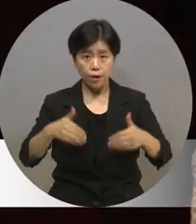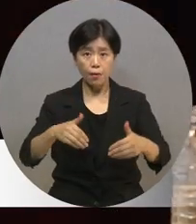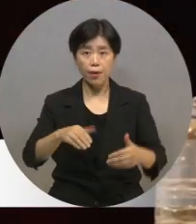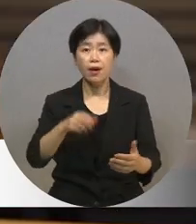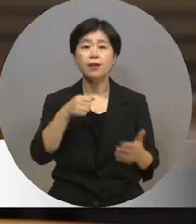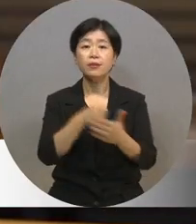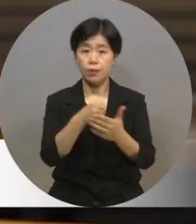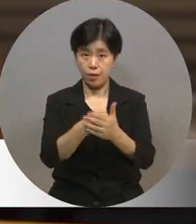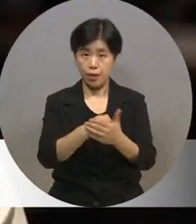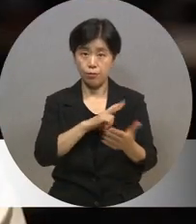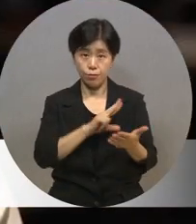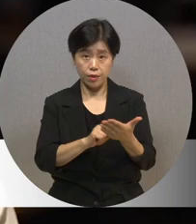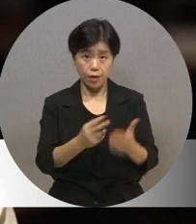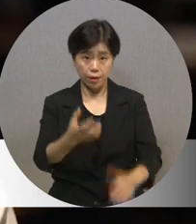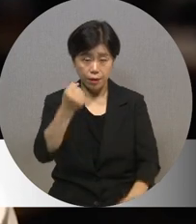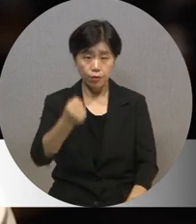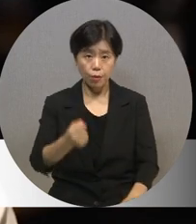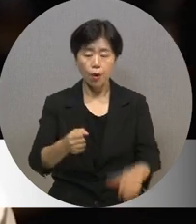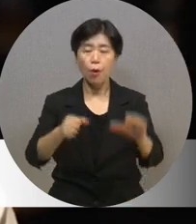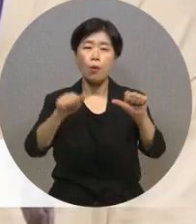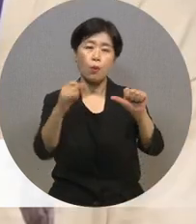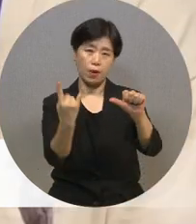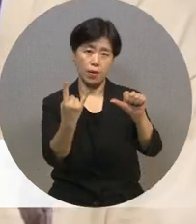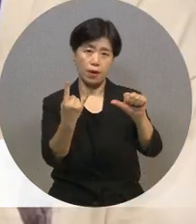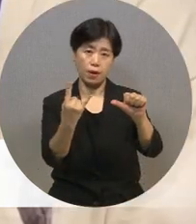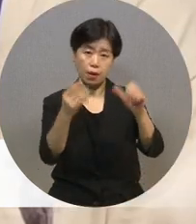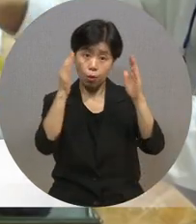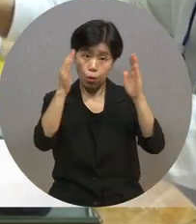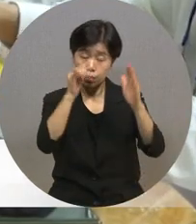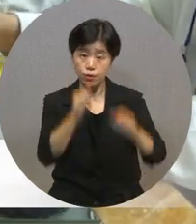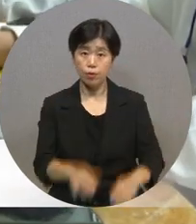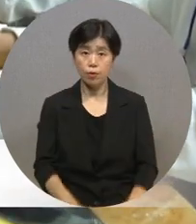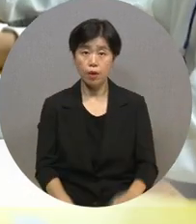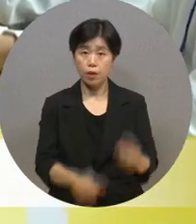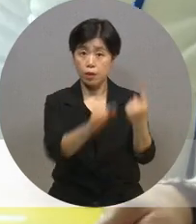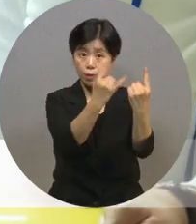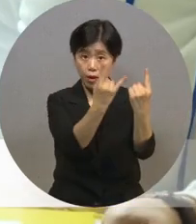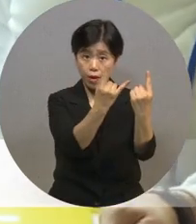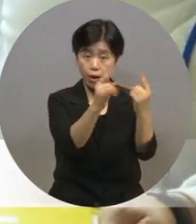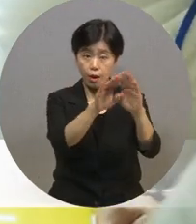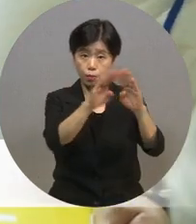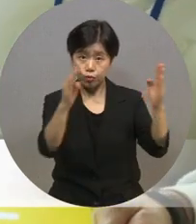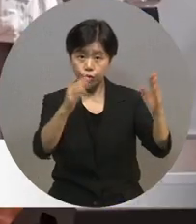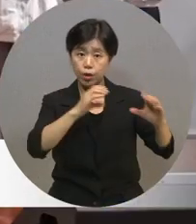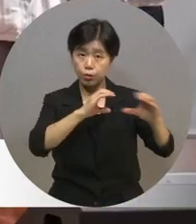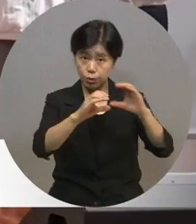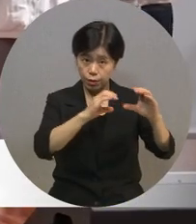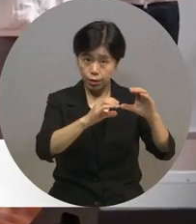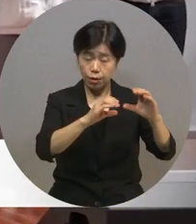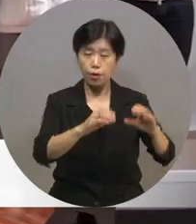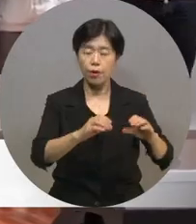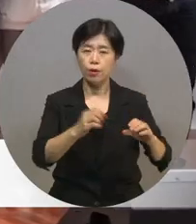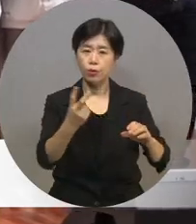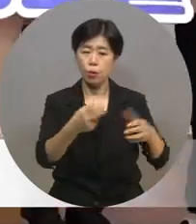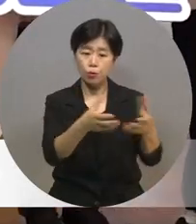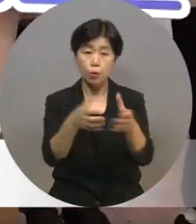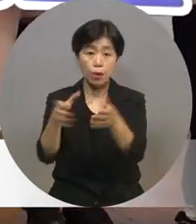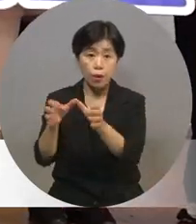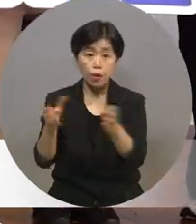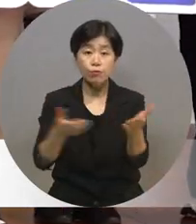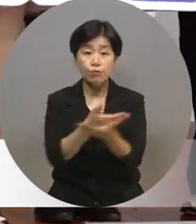9일까지 5회차로 진행될 예정이며 1회차에는 개강식과 소통 간담회, 조별 네트워킹을